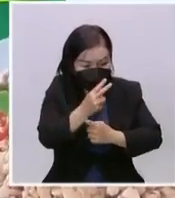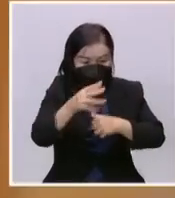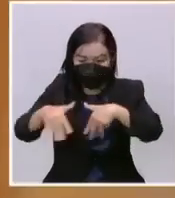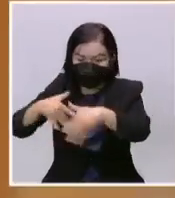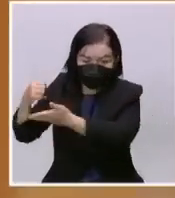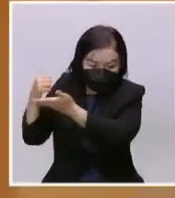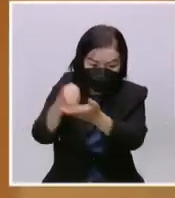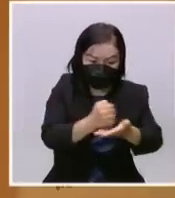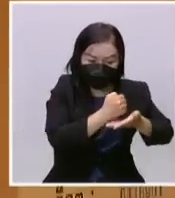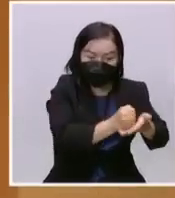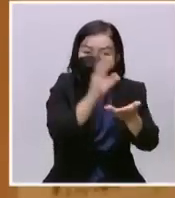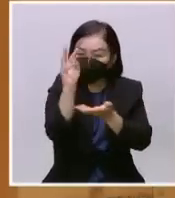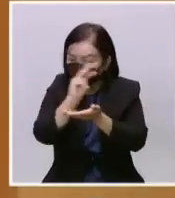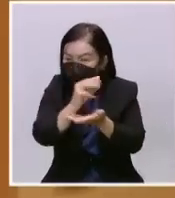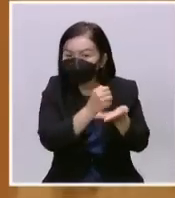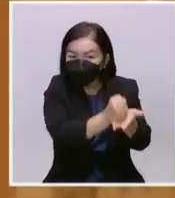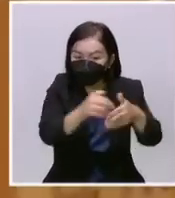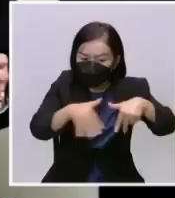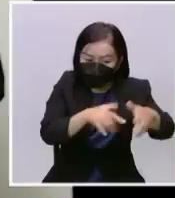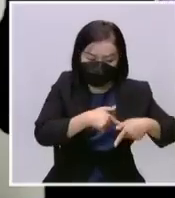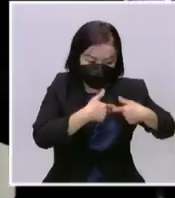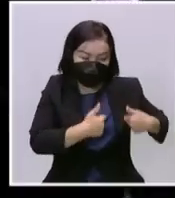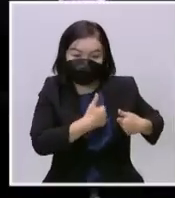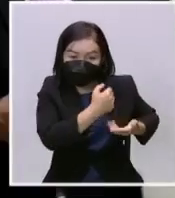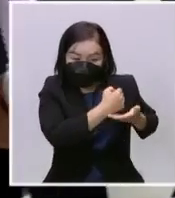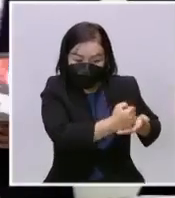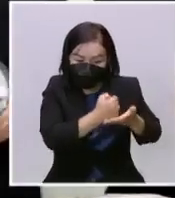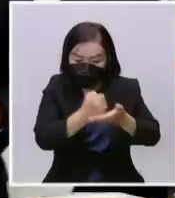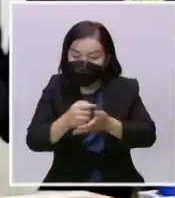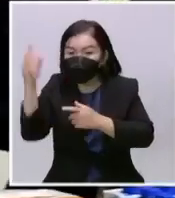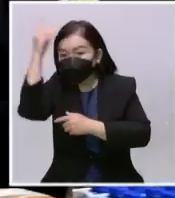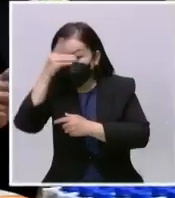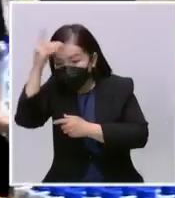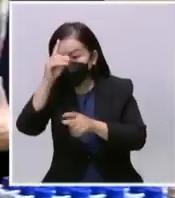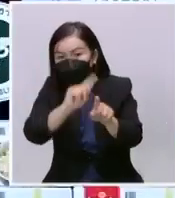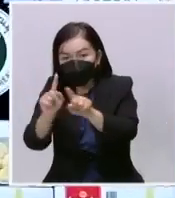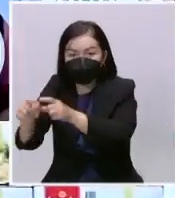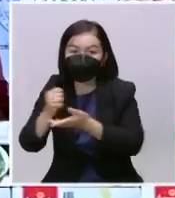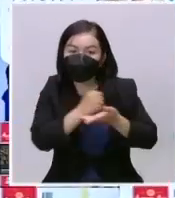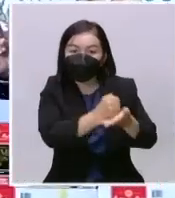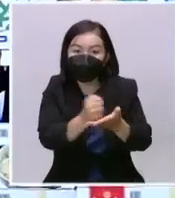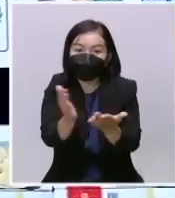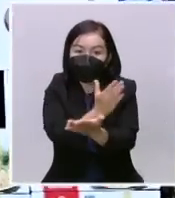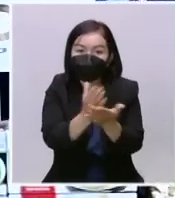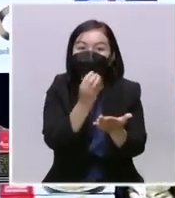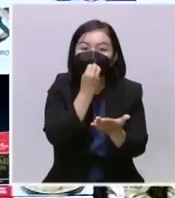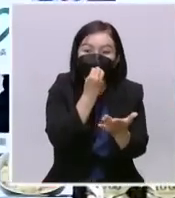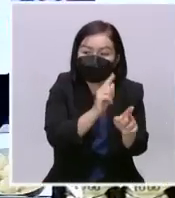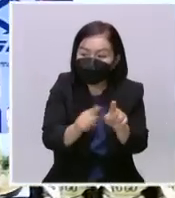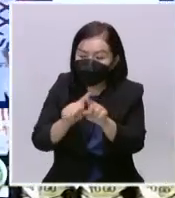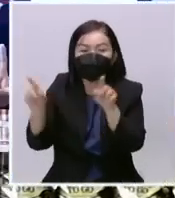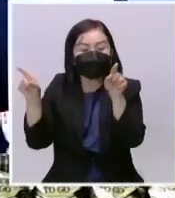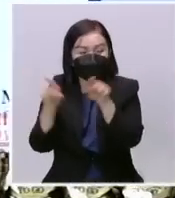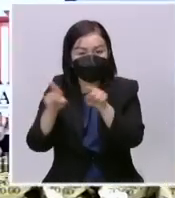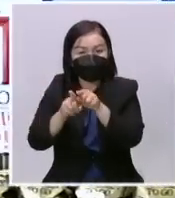คส่วนไม่ว่าจะเป็นมูลนิธิประชาชนสื่อมวลชนศิลปินดาราที่ออกมาช่วยเหลือกันเช่นเดียวกันกับเครือ